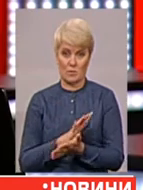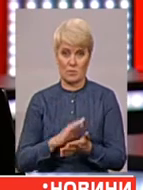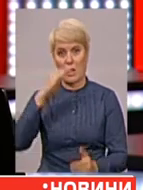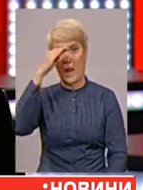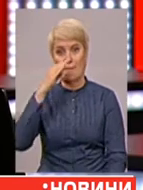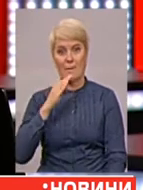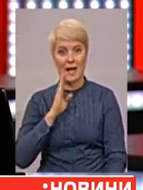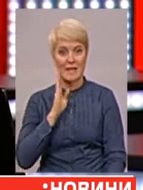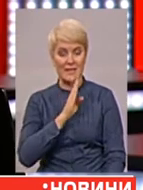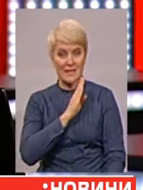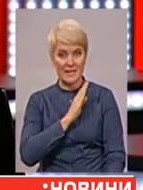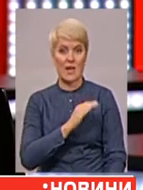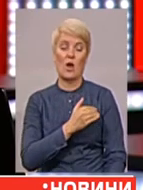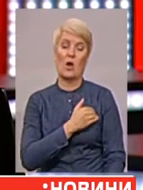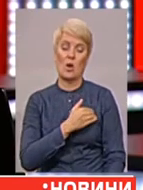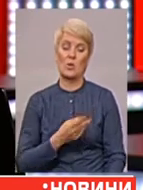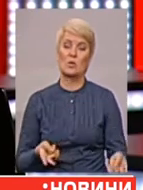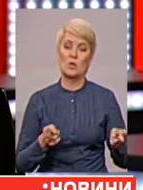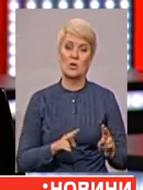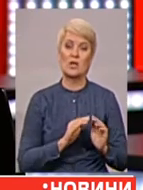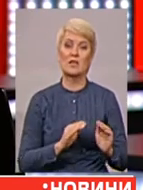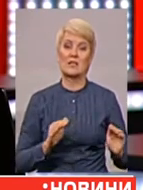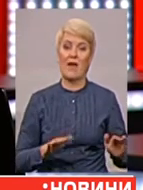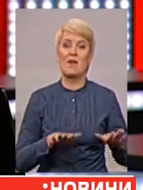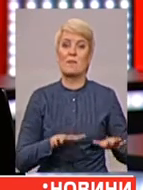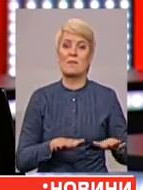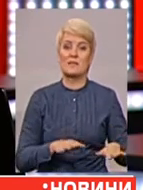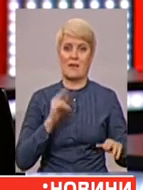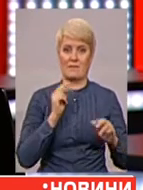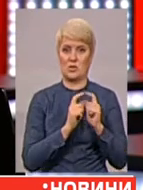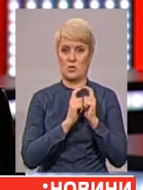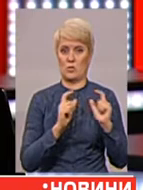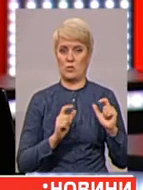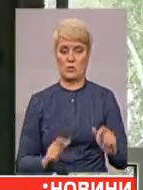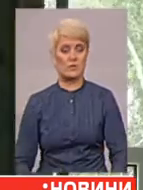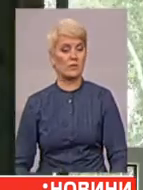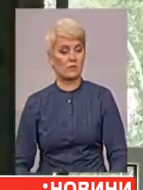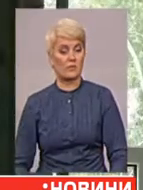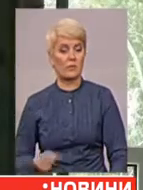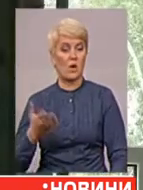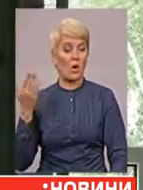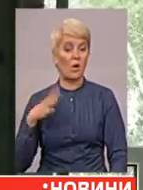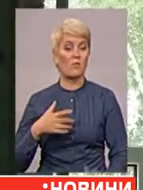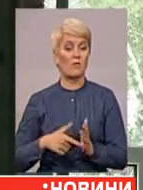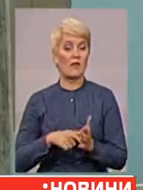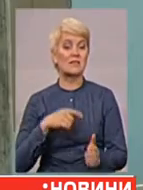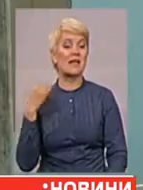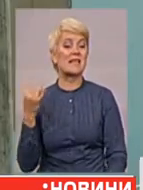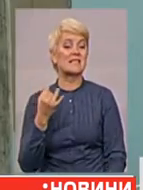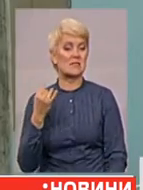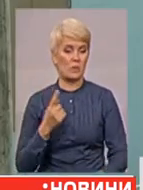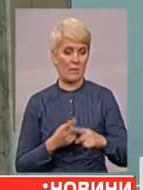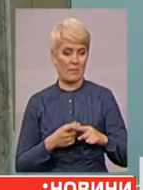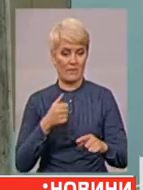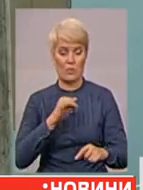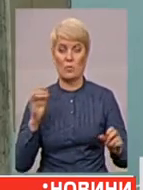батьки жовненських школярів хочуть лишити дітей у місцевій школі. Тут колись був клас історії. Уже